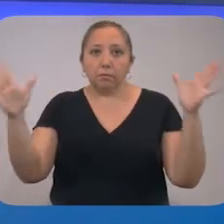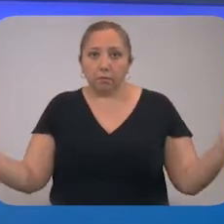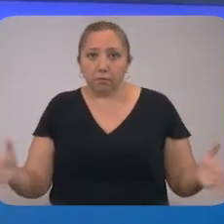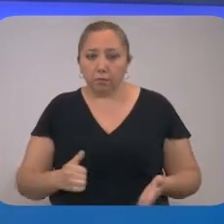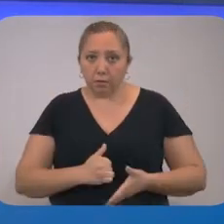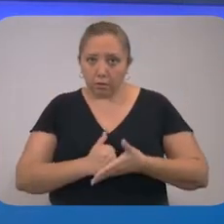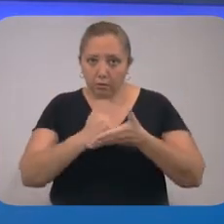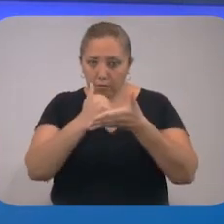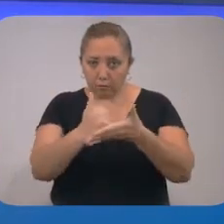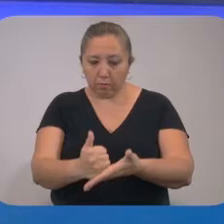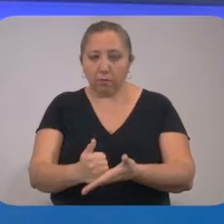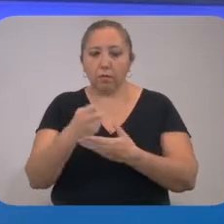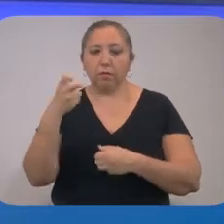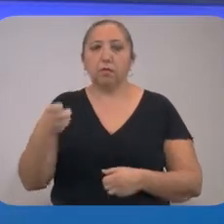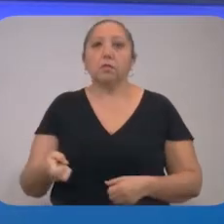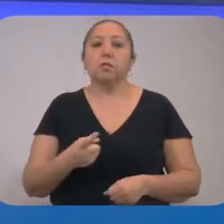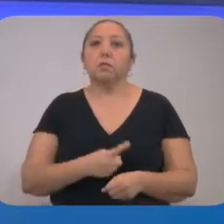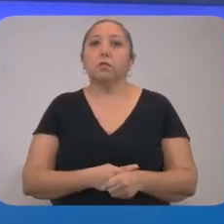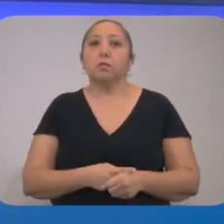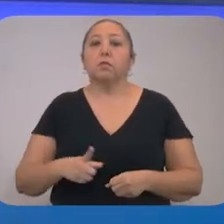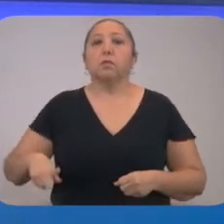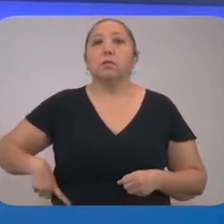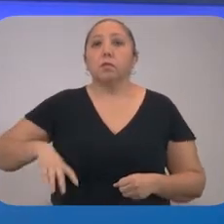el teléfono,